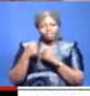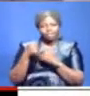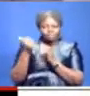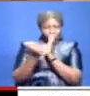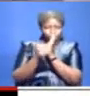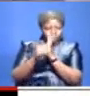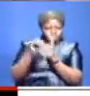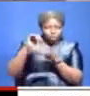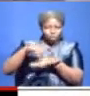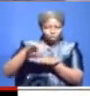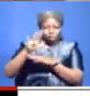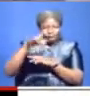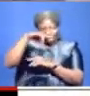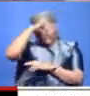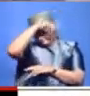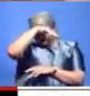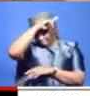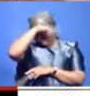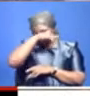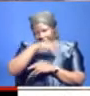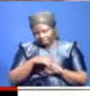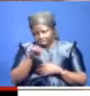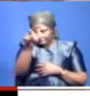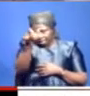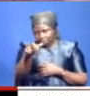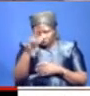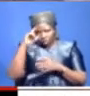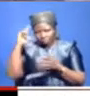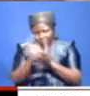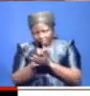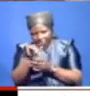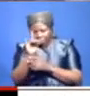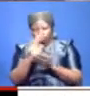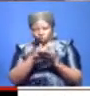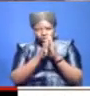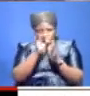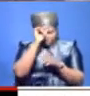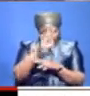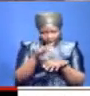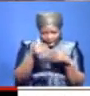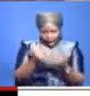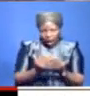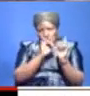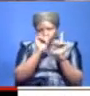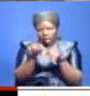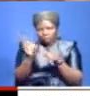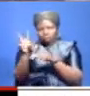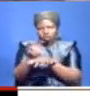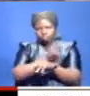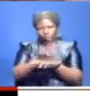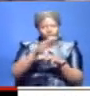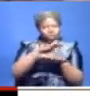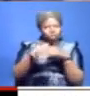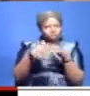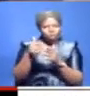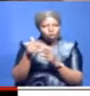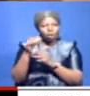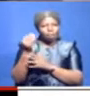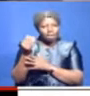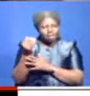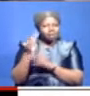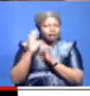kama huyo tutamwamini vipi kwamba aje awe gavana asimamie mabilioni yote ya Kilifi County? Nataka